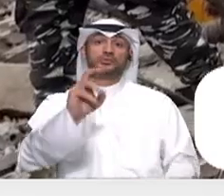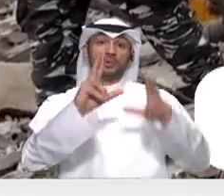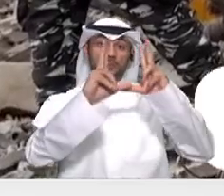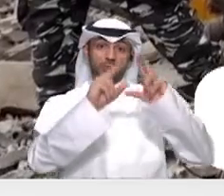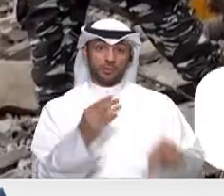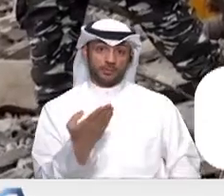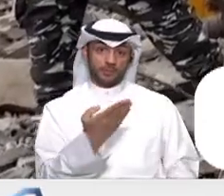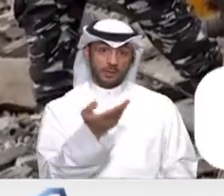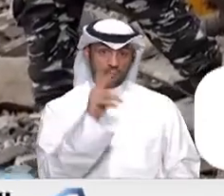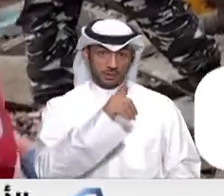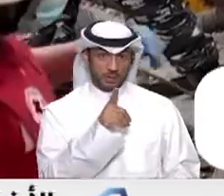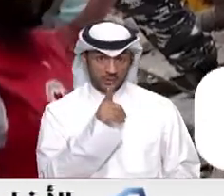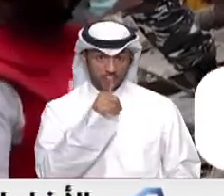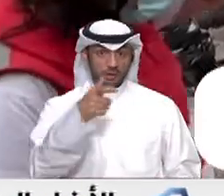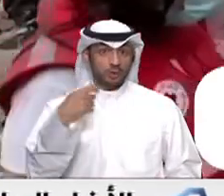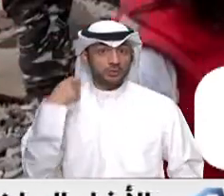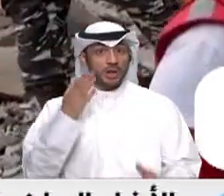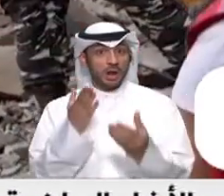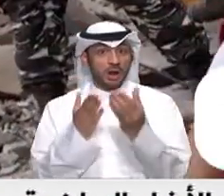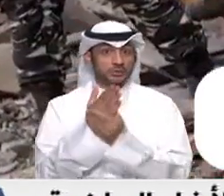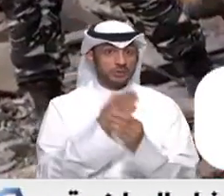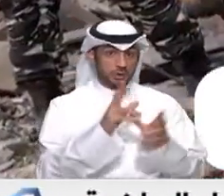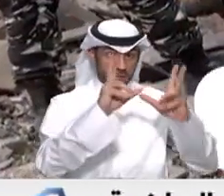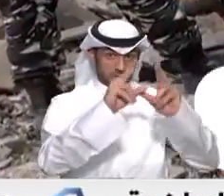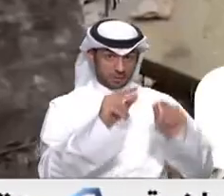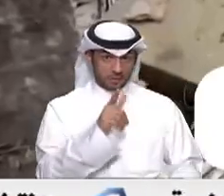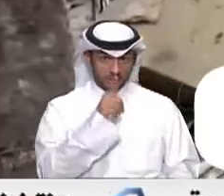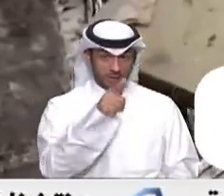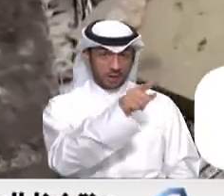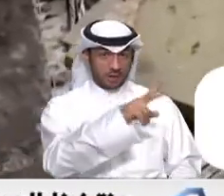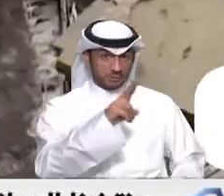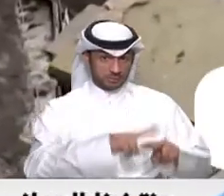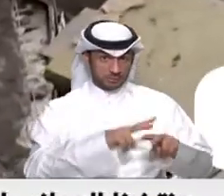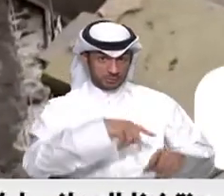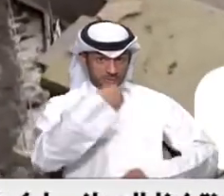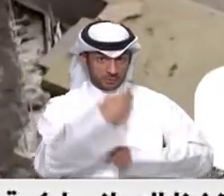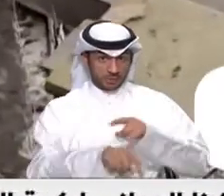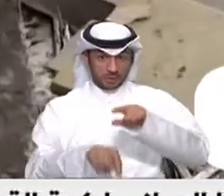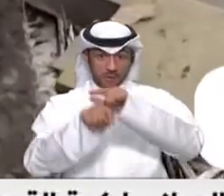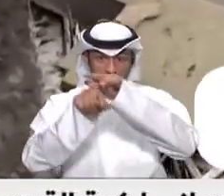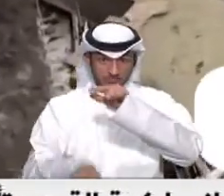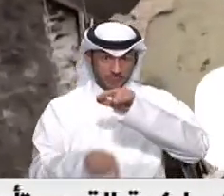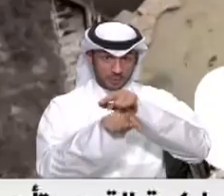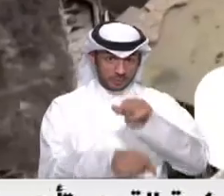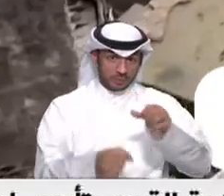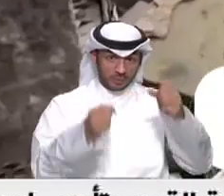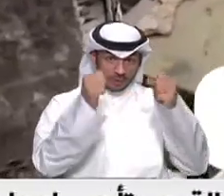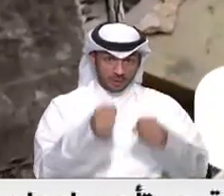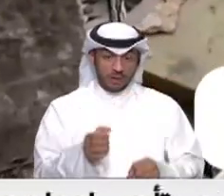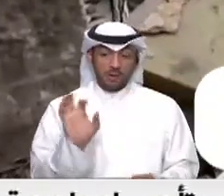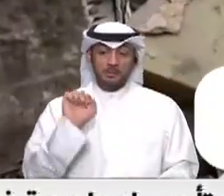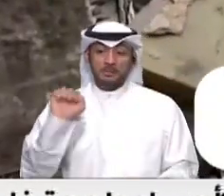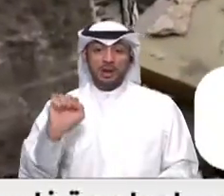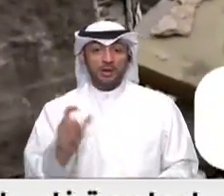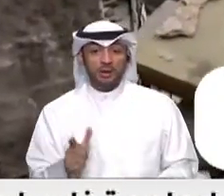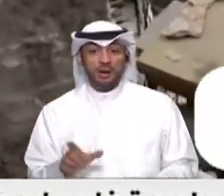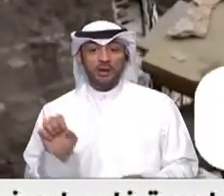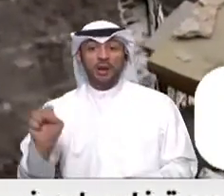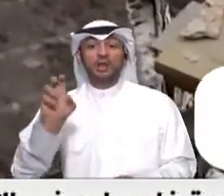جهتها قالت الخارجية اللبنانية إن الهجمات الإسرائيلية على قوات اليونيفيل سابقة